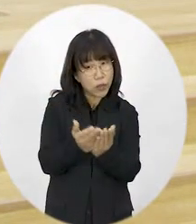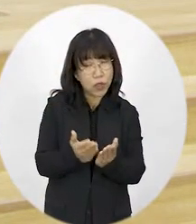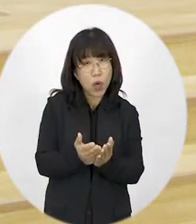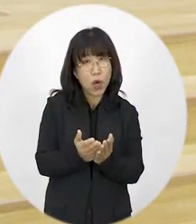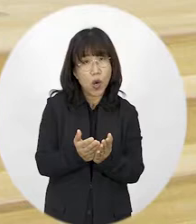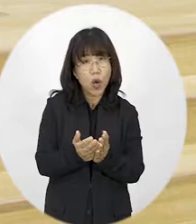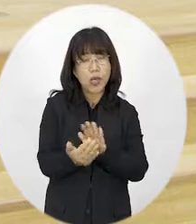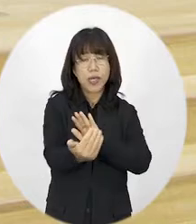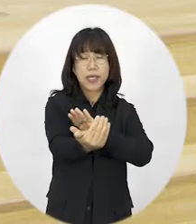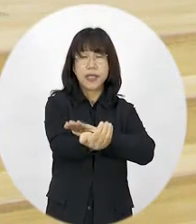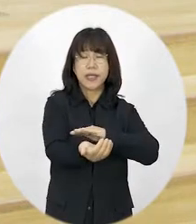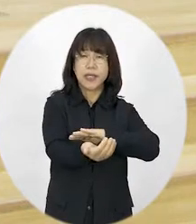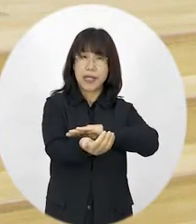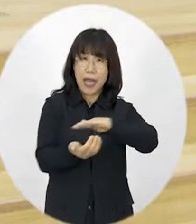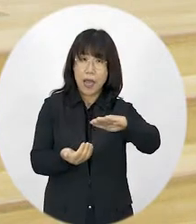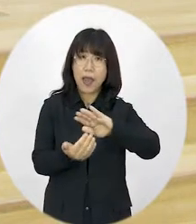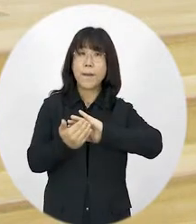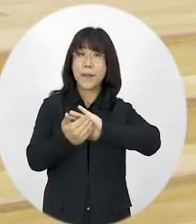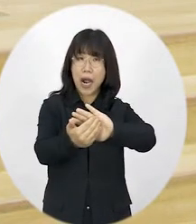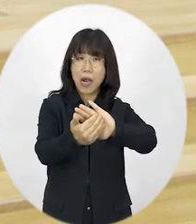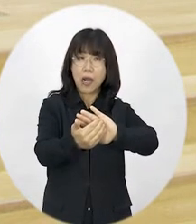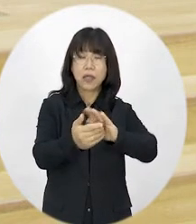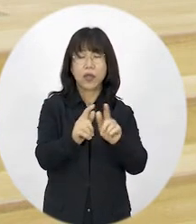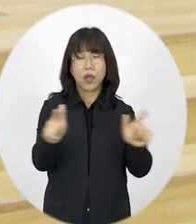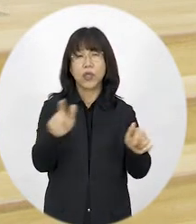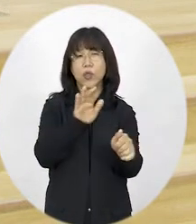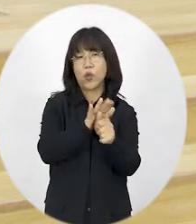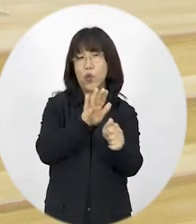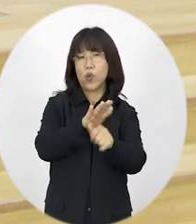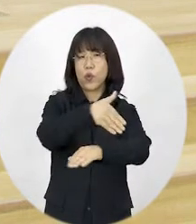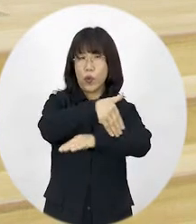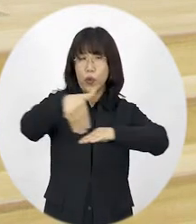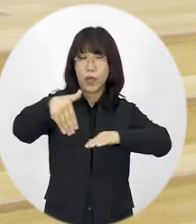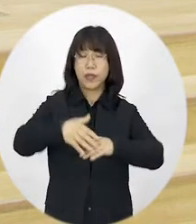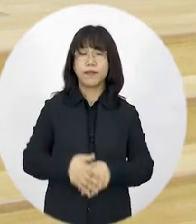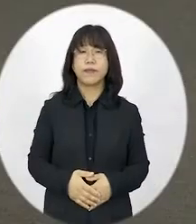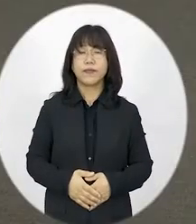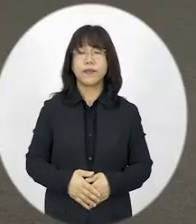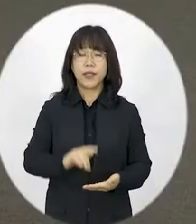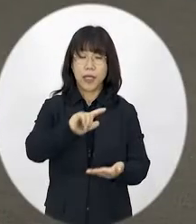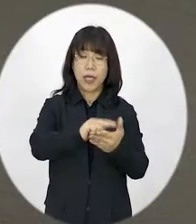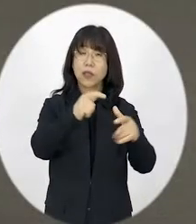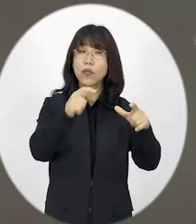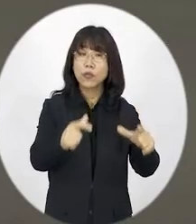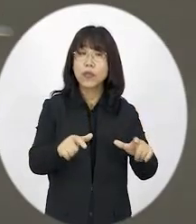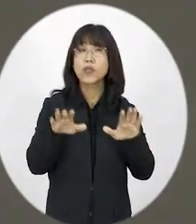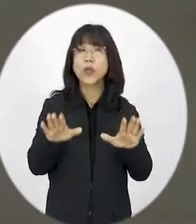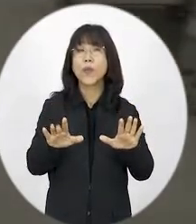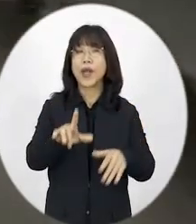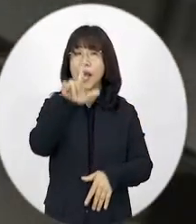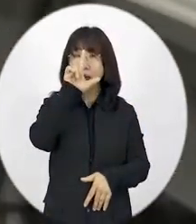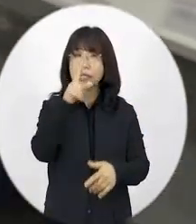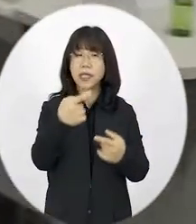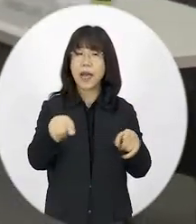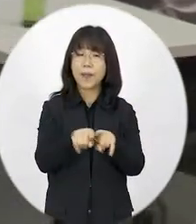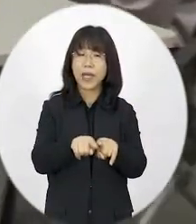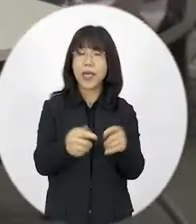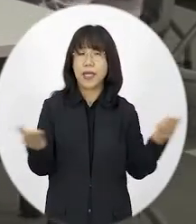예방교육 등을 제공해 직장인들의 마음건강 회복을 도모할 계획입니다. 한편 강서구는